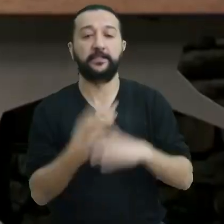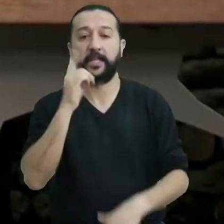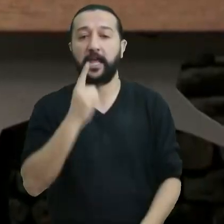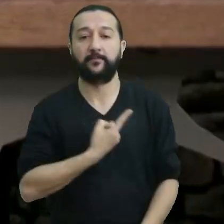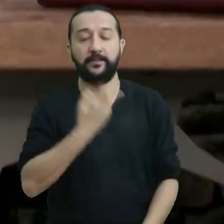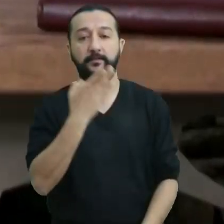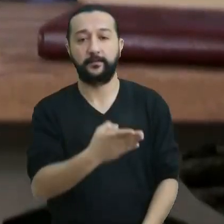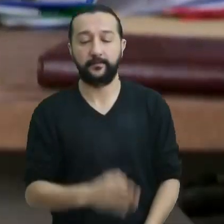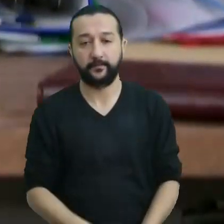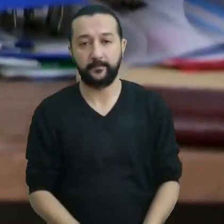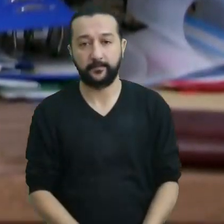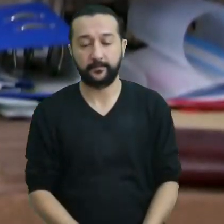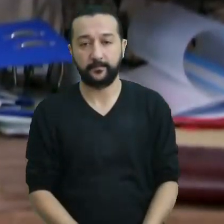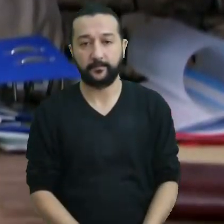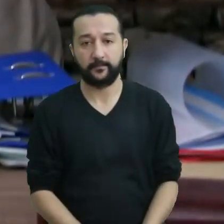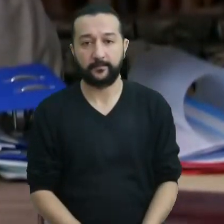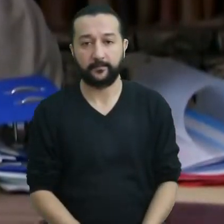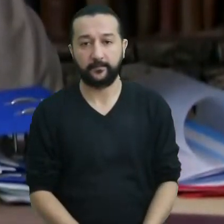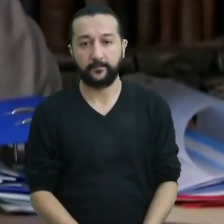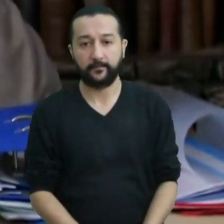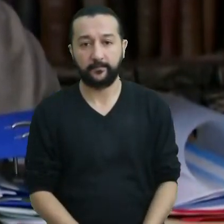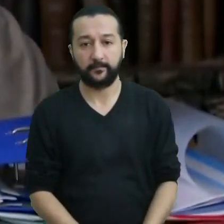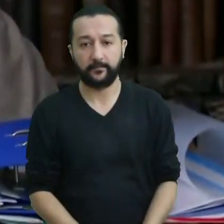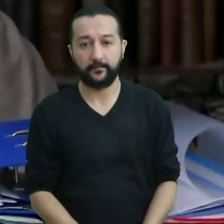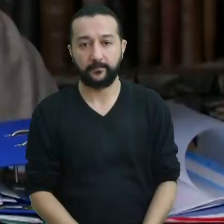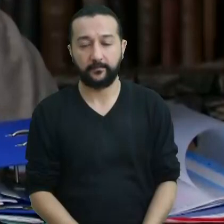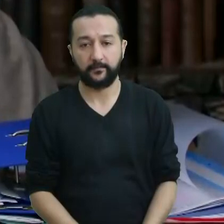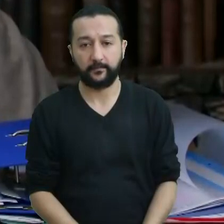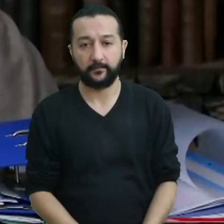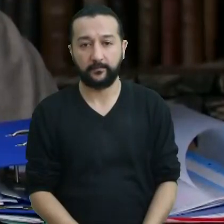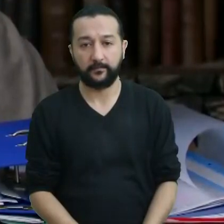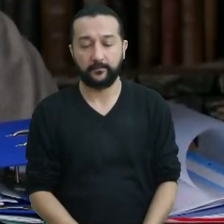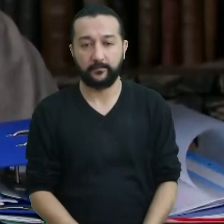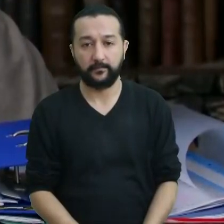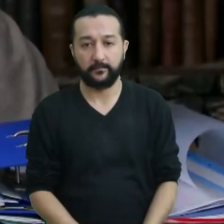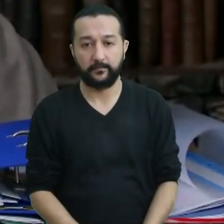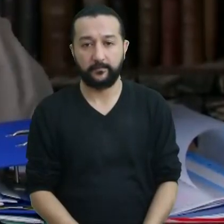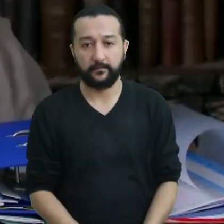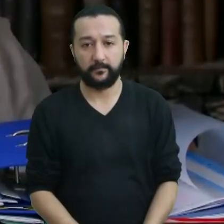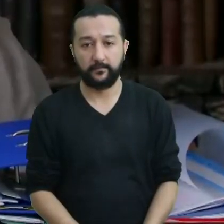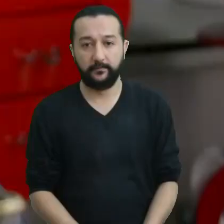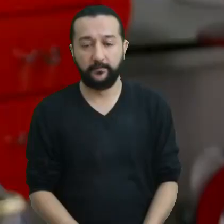ya. Timuçin Cavidan'ın anlattıklarından etkilenmiş. Eli şakağında üzgün.